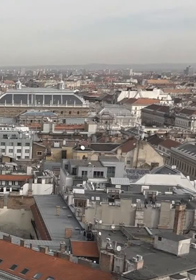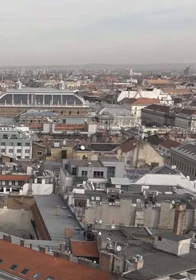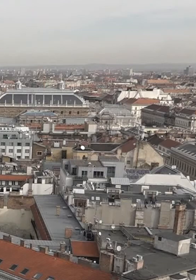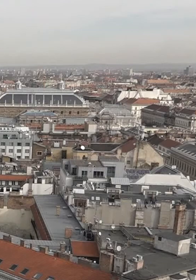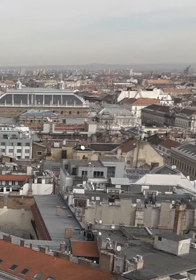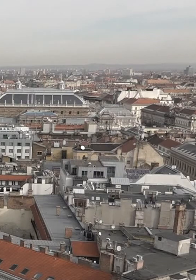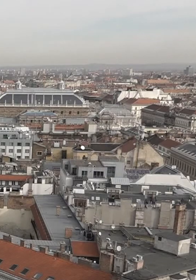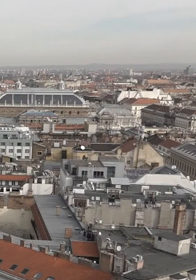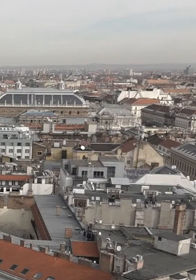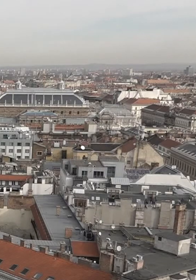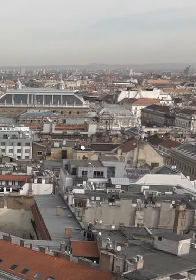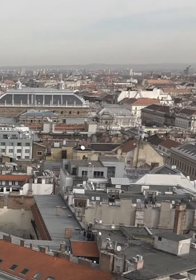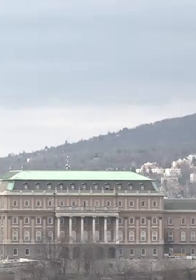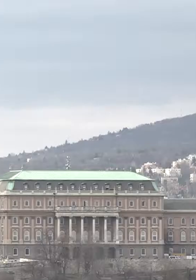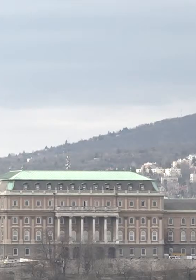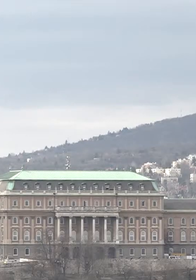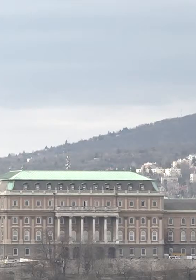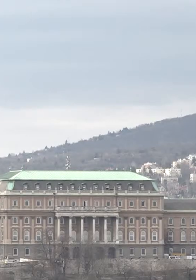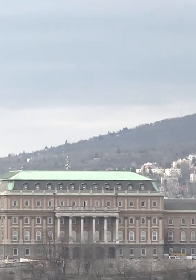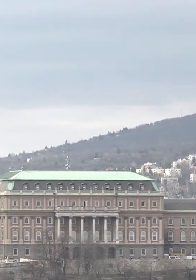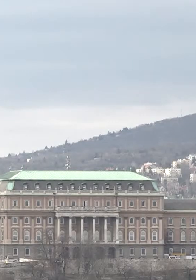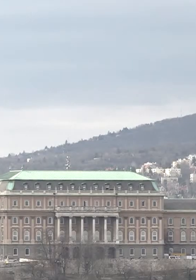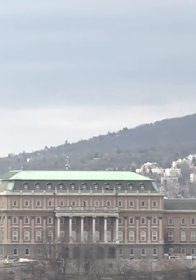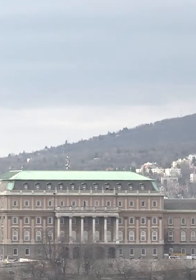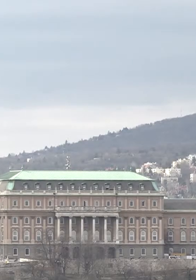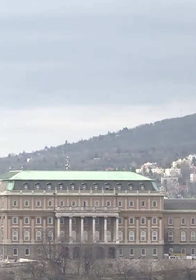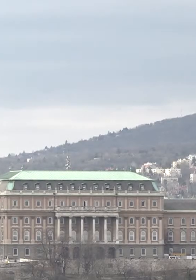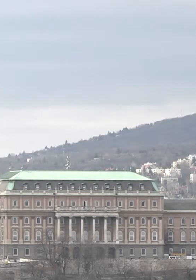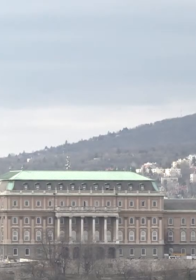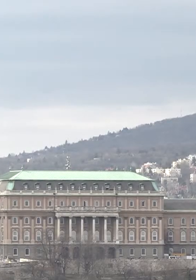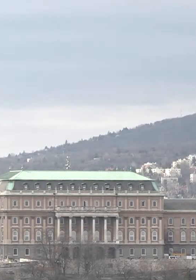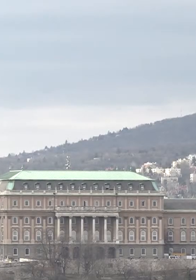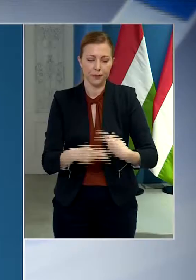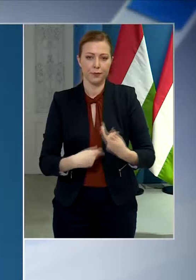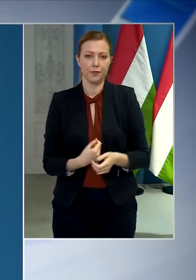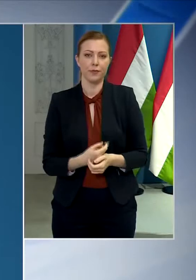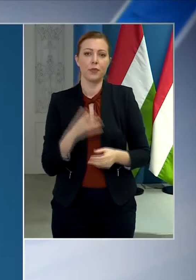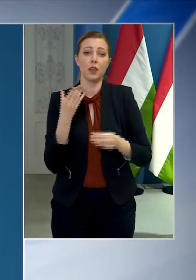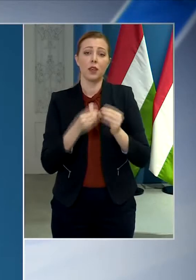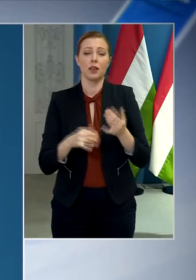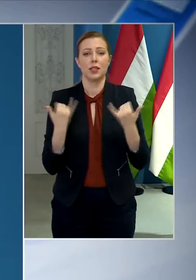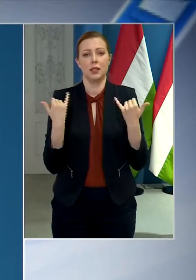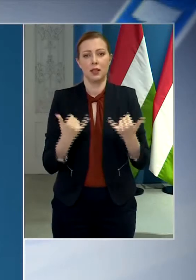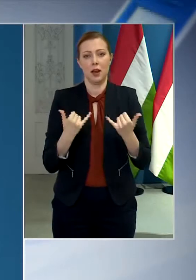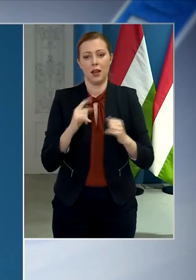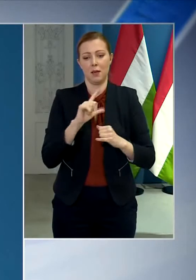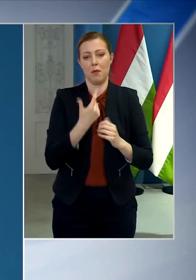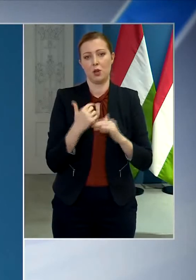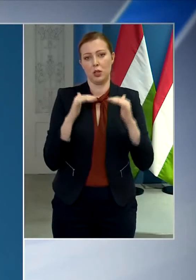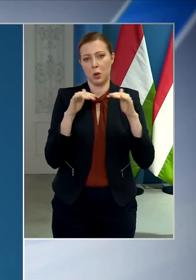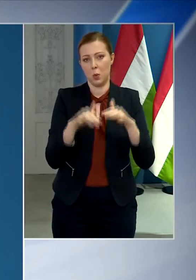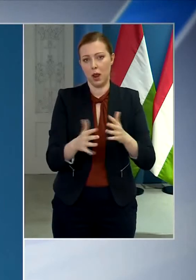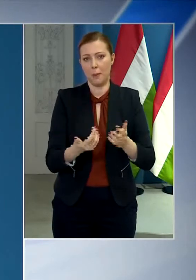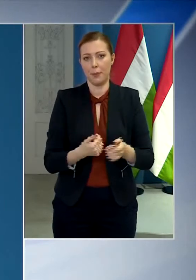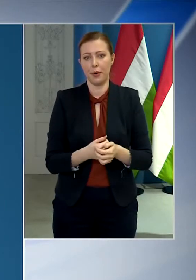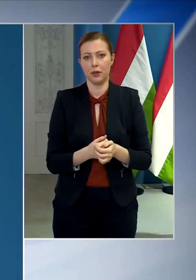más intézkedéseket kell betartani, mondta Müller Cecília, országos tisztifőorvos. A jelenlegi második